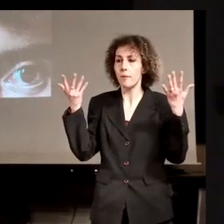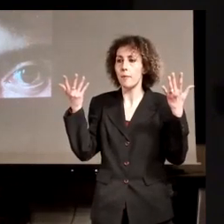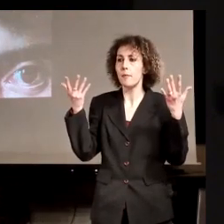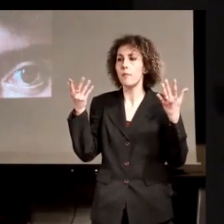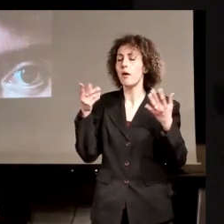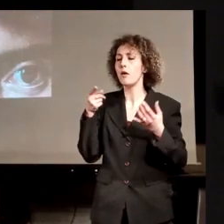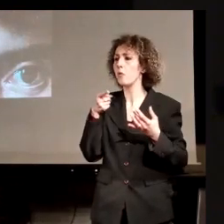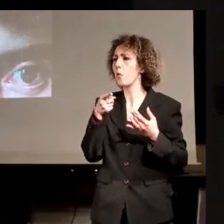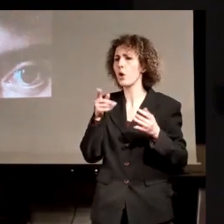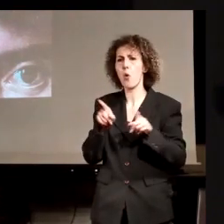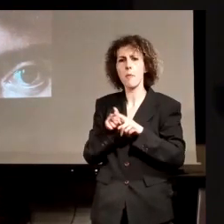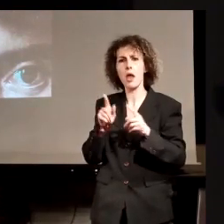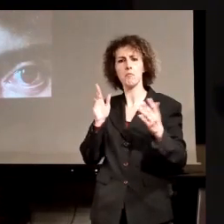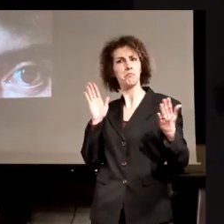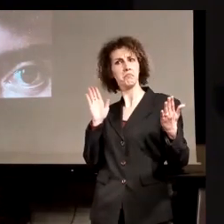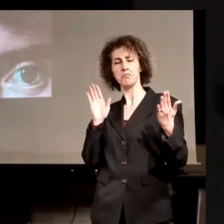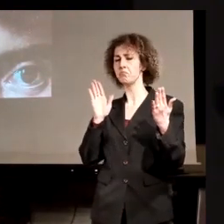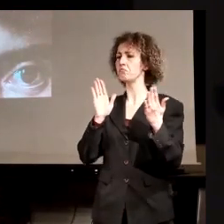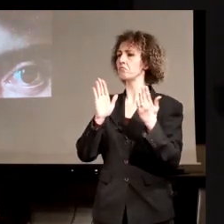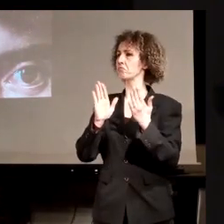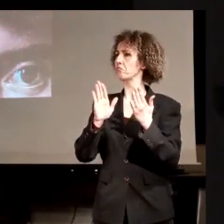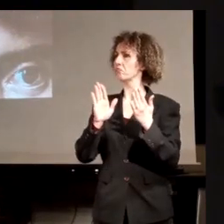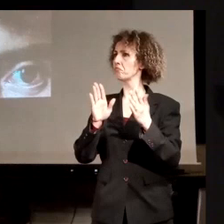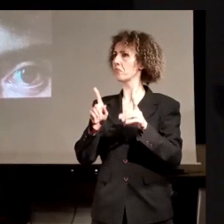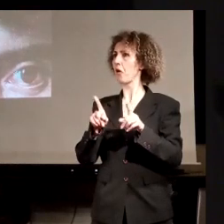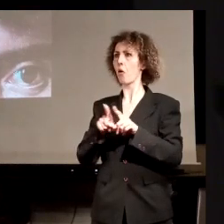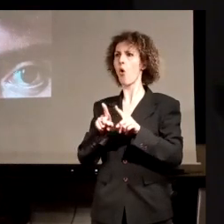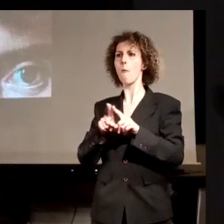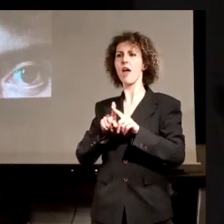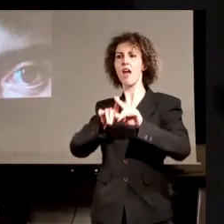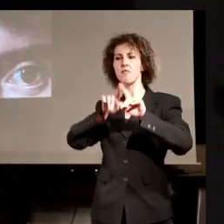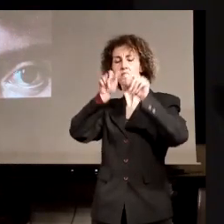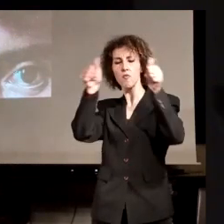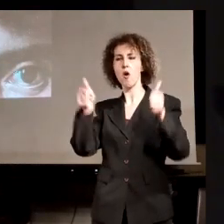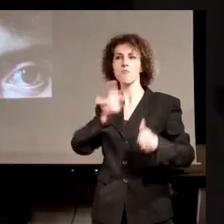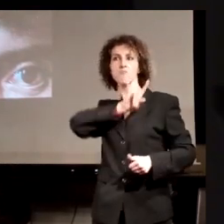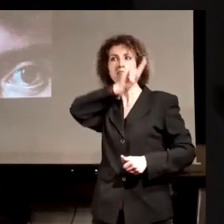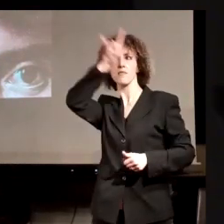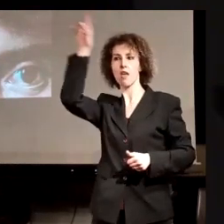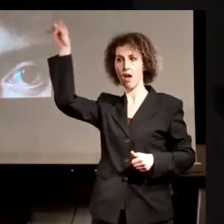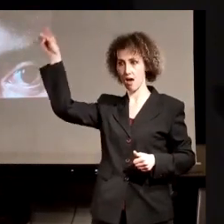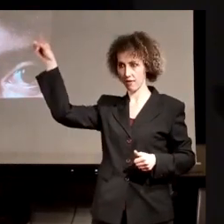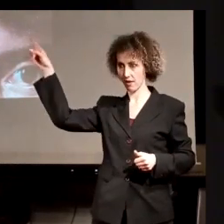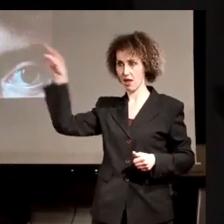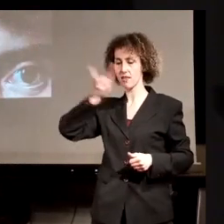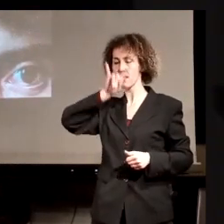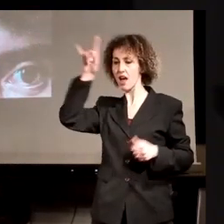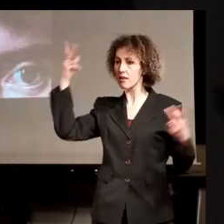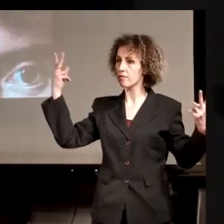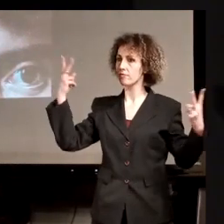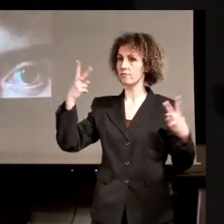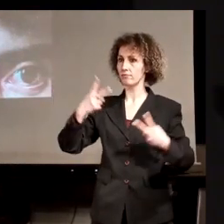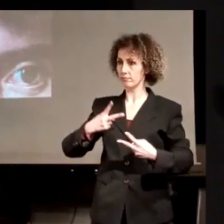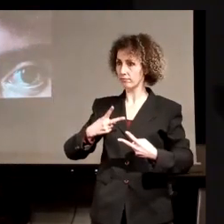ma pronto a sfidare il mondo come fosse sana sarà carne e ossa